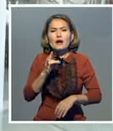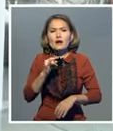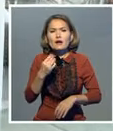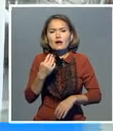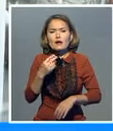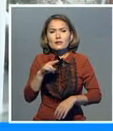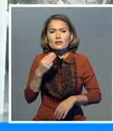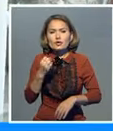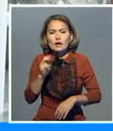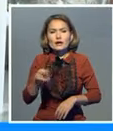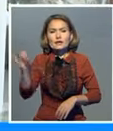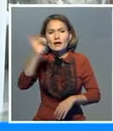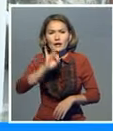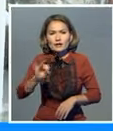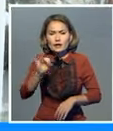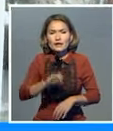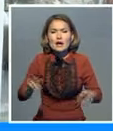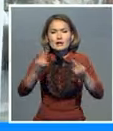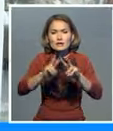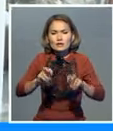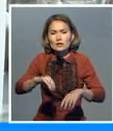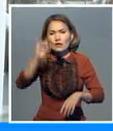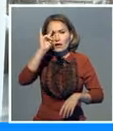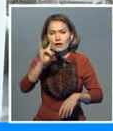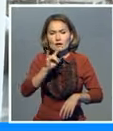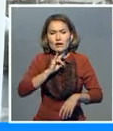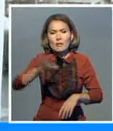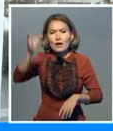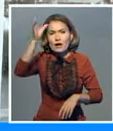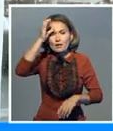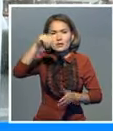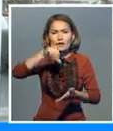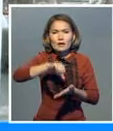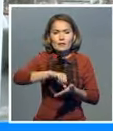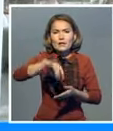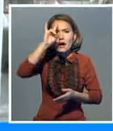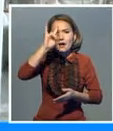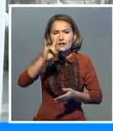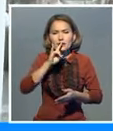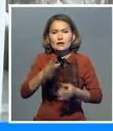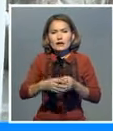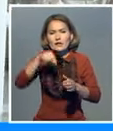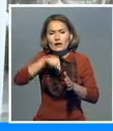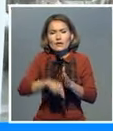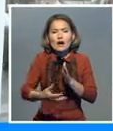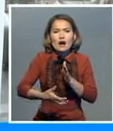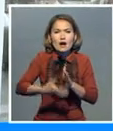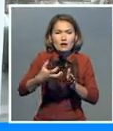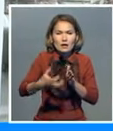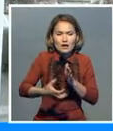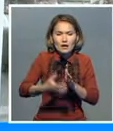осылардың тарихтарын зерттеуде, мысалы Қазақстан ғалымдардың әсіресе Қазақстан археологиясының